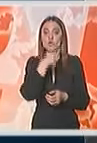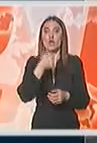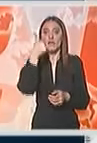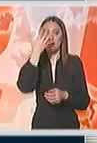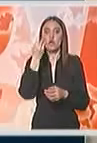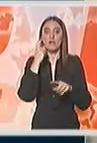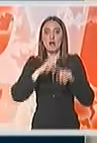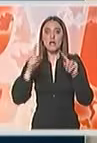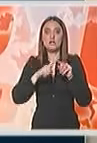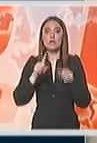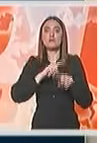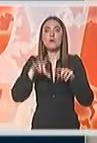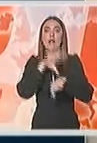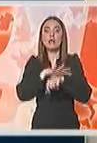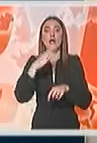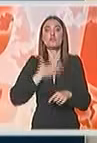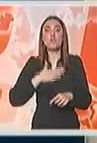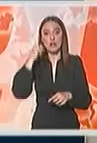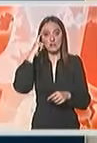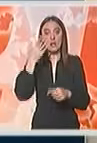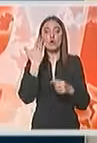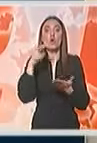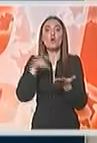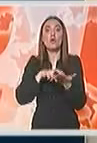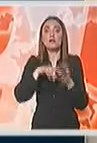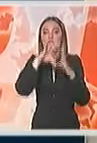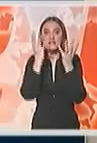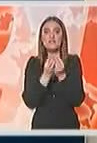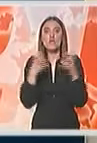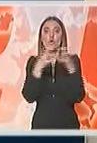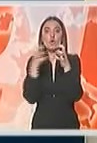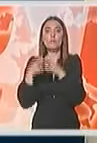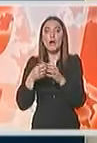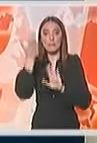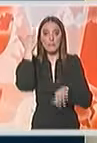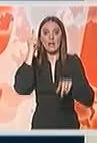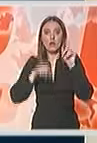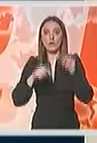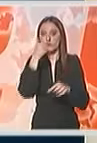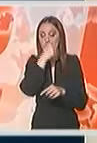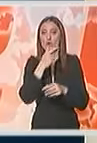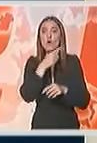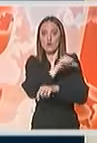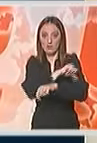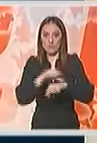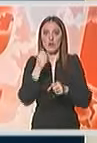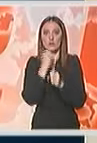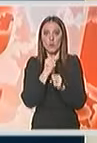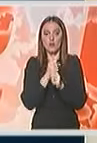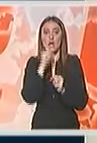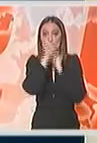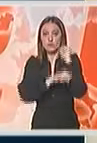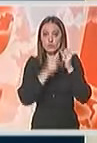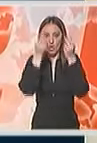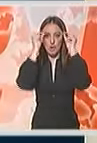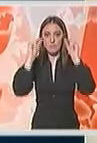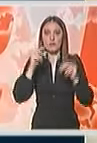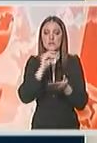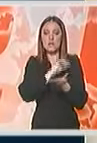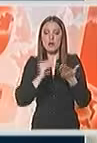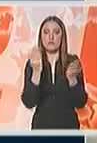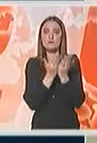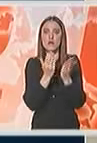od razloga zbog kojih lekari žele da znaju koliki je rizik kod svih grupa pre nego što se upuste u hiruški zahvat. Studija je objavljena u